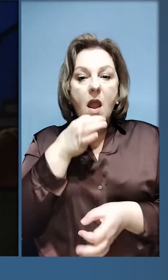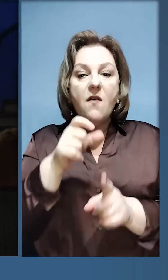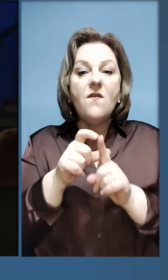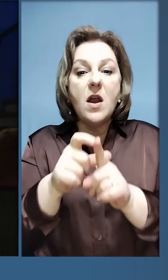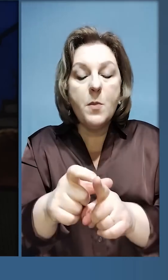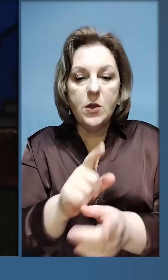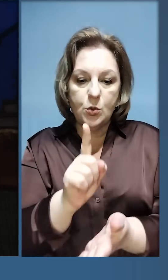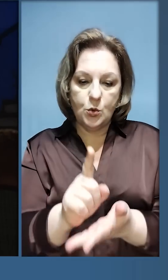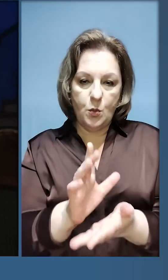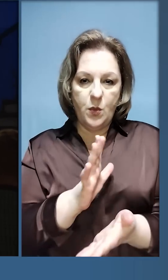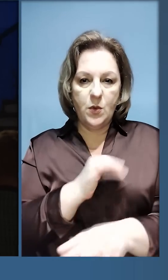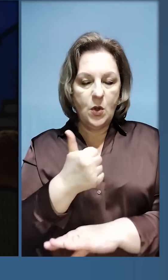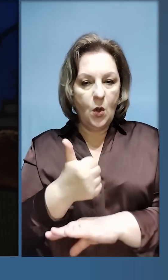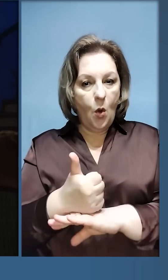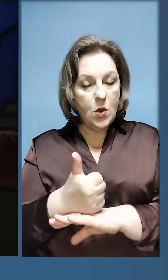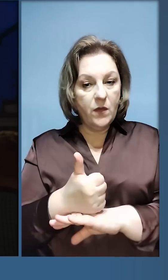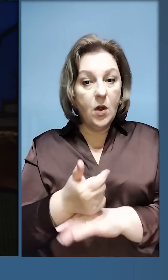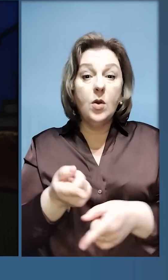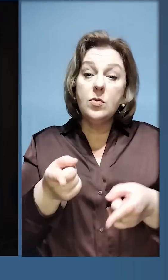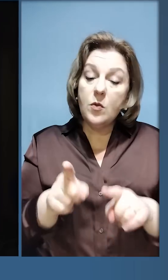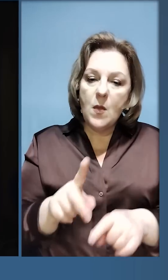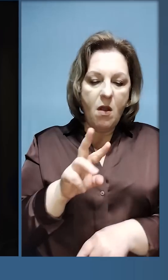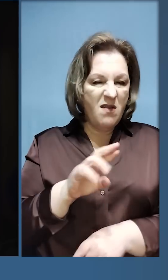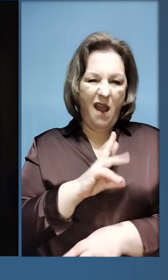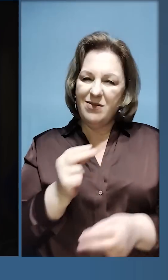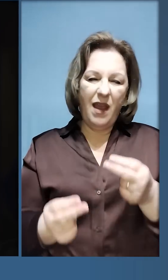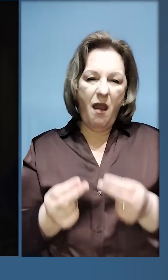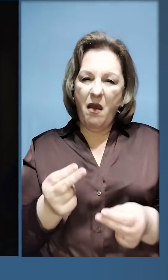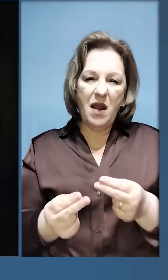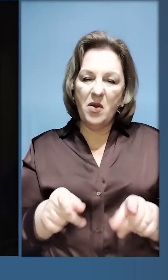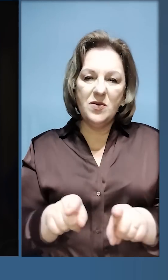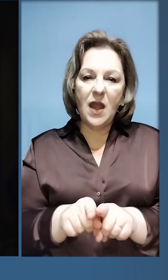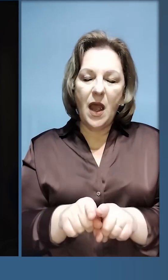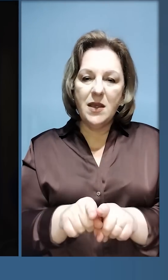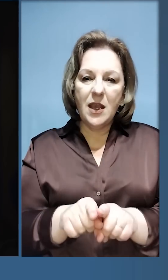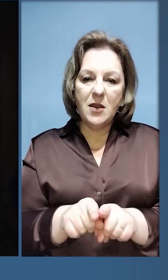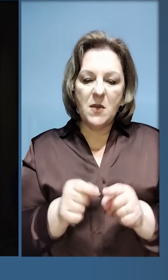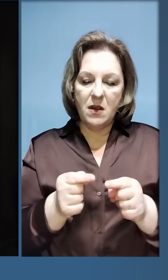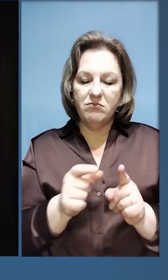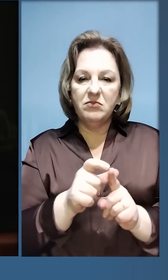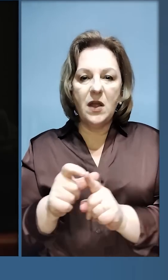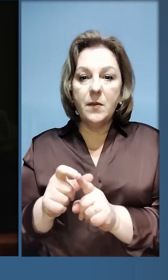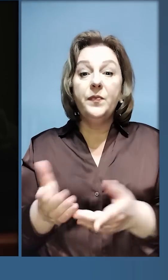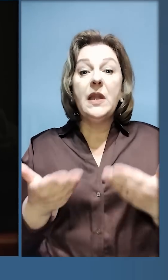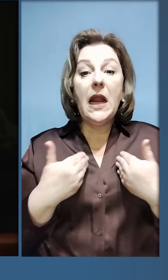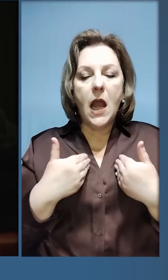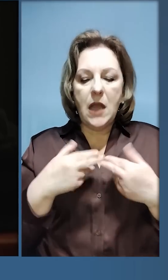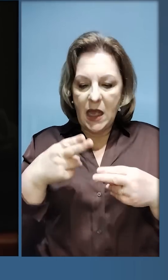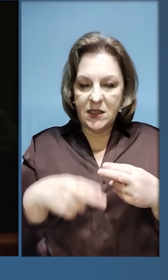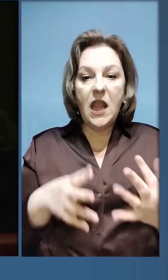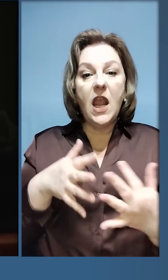І тож відповідь повинна бути головною. І тому я не граю з такими речами. Для